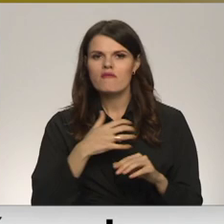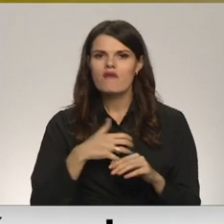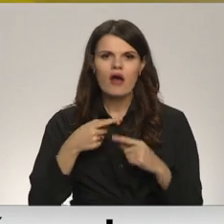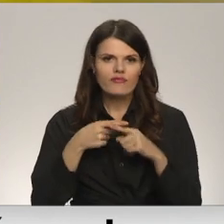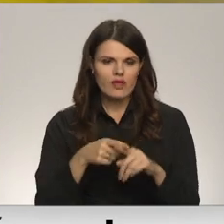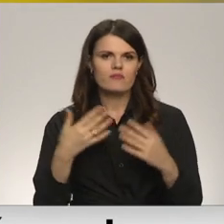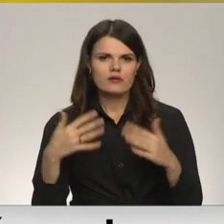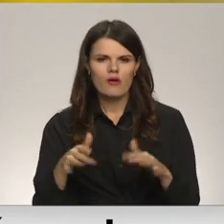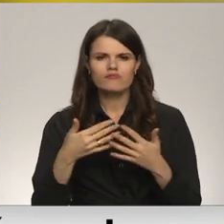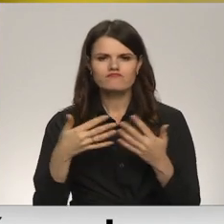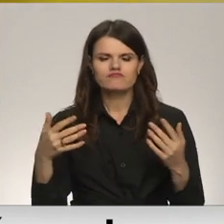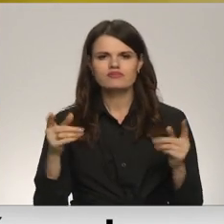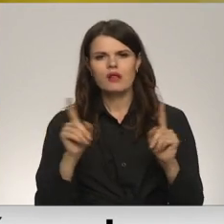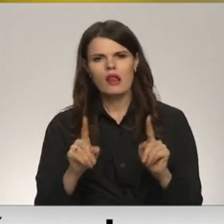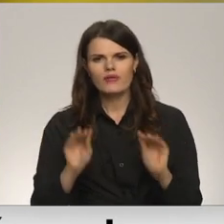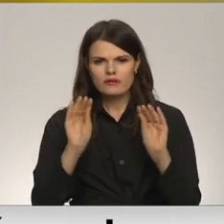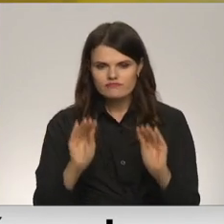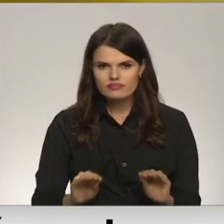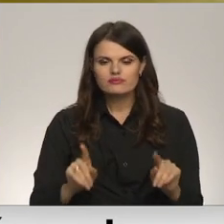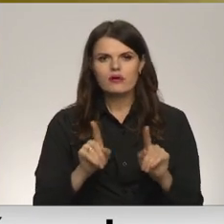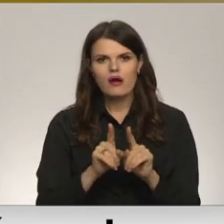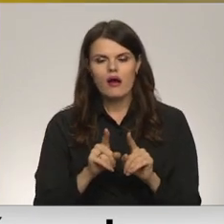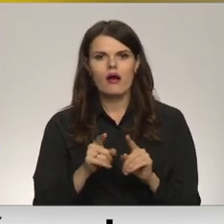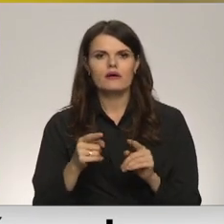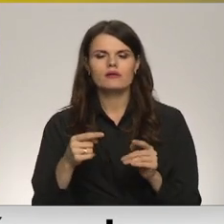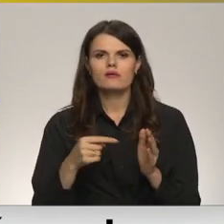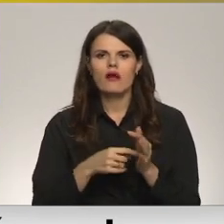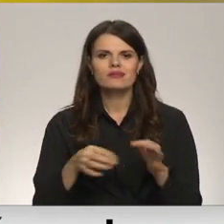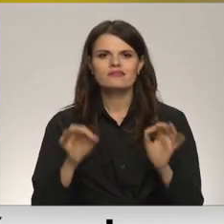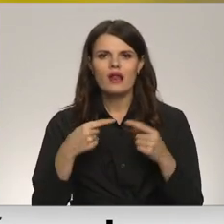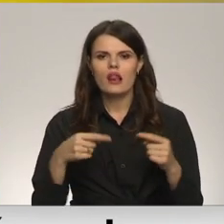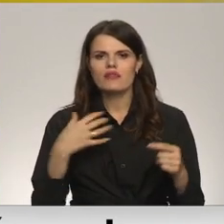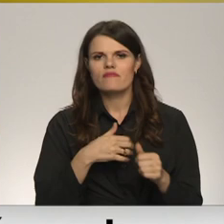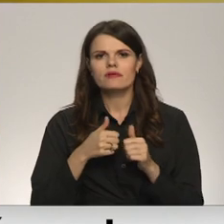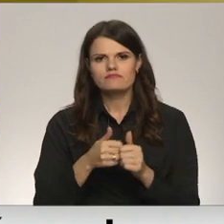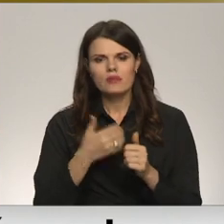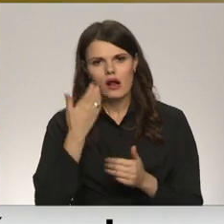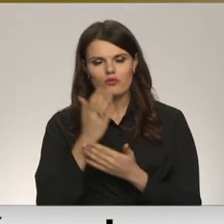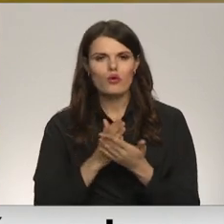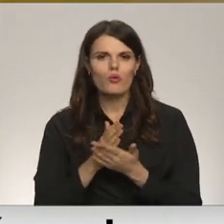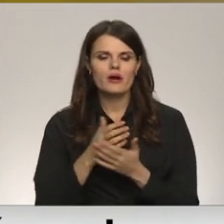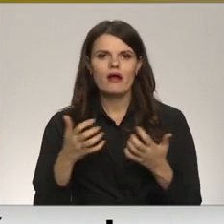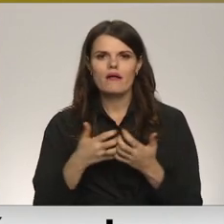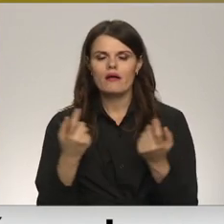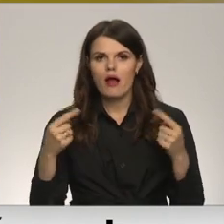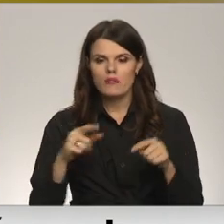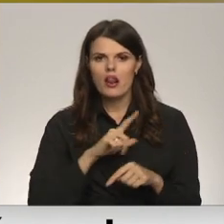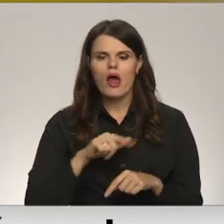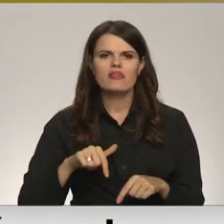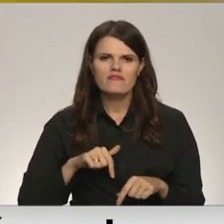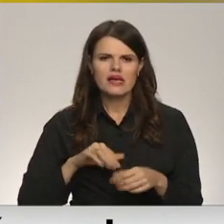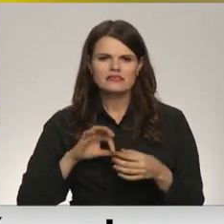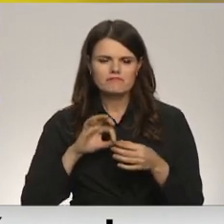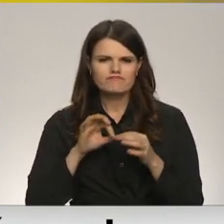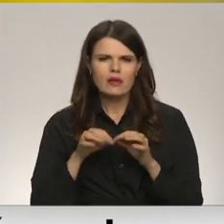aparatūru, gan dažādām lietām, kas noder, gan operējot kara apstākļos. Latvijas mikroķirurgu brigāde gatava doties uz Ukrainu operēt